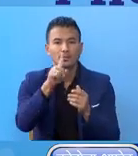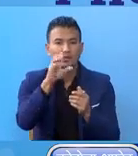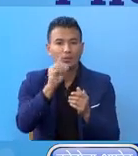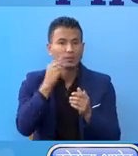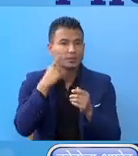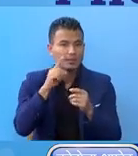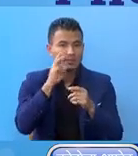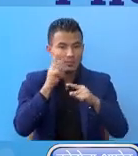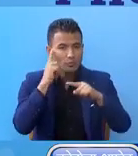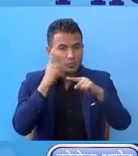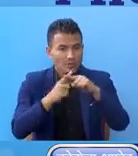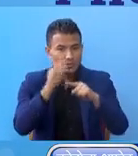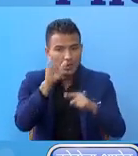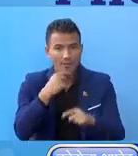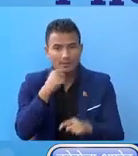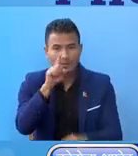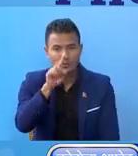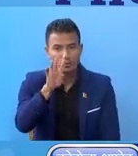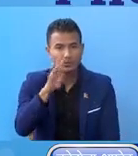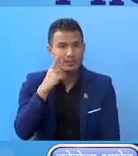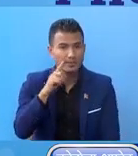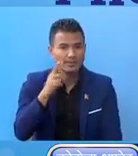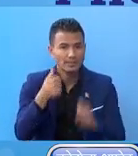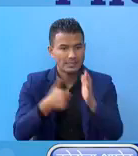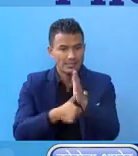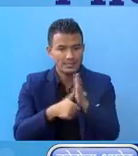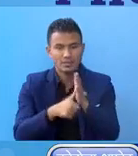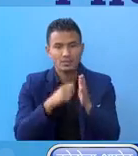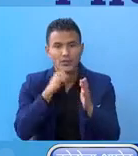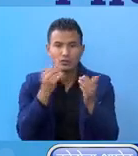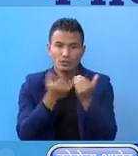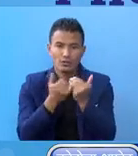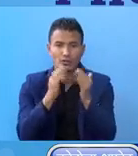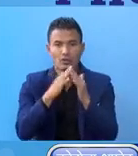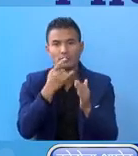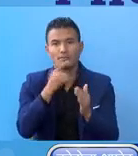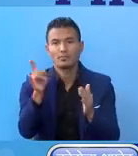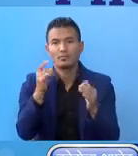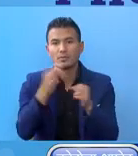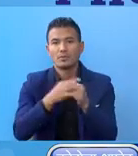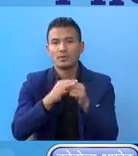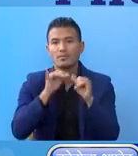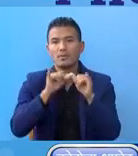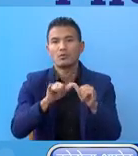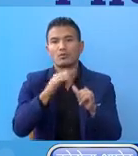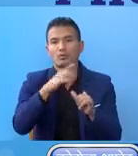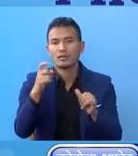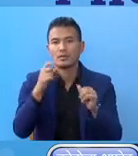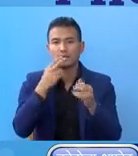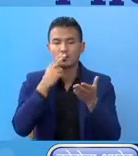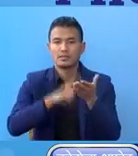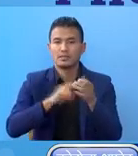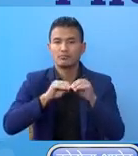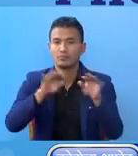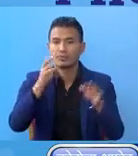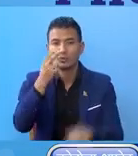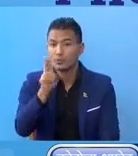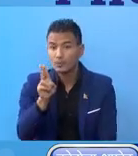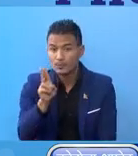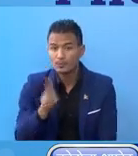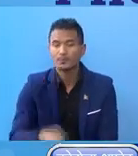10 दिनमा पोजिटिभ आएमा 14 दिनमा टेस्ट नगरी डिस्चार्ज गर्ने व्यवस्था मिलाउनको लागि परिपत्र गरिएको थियो।